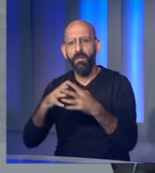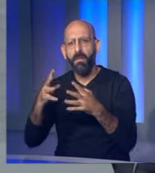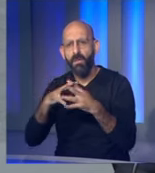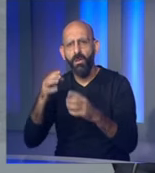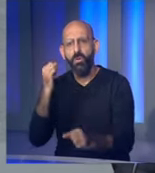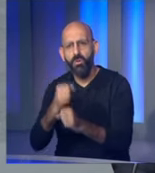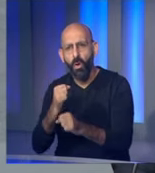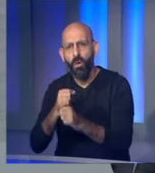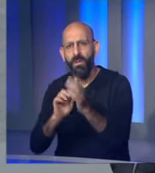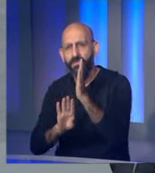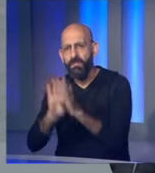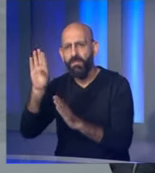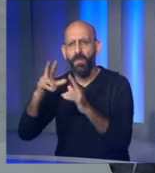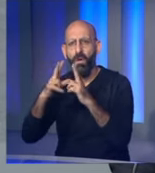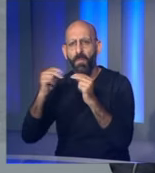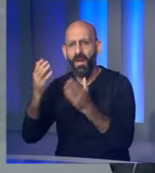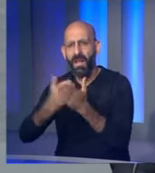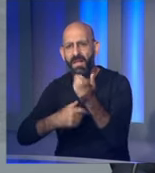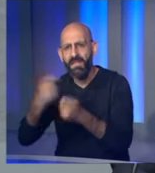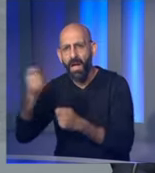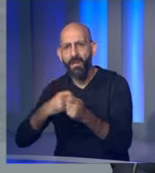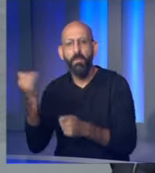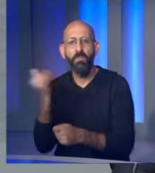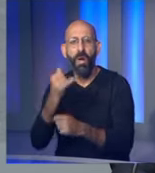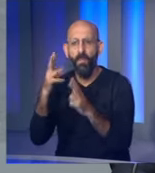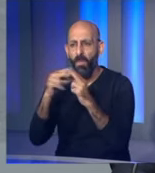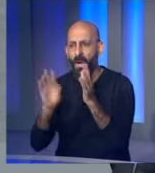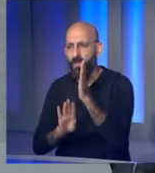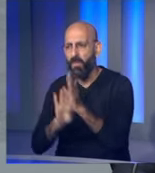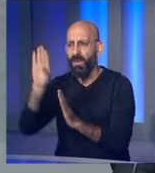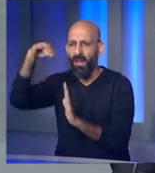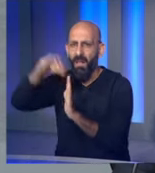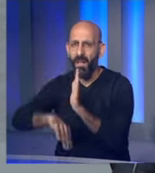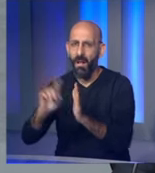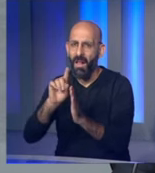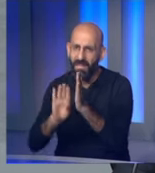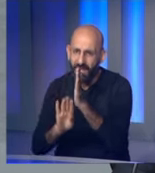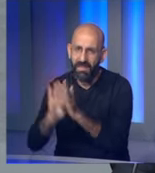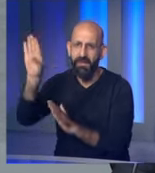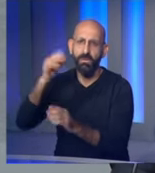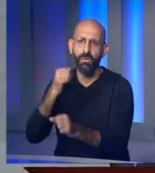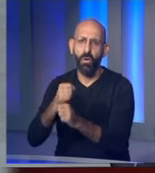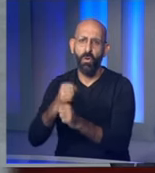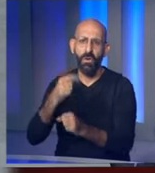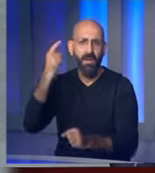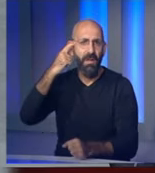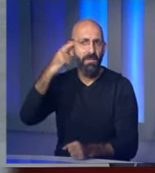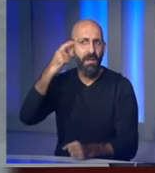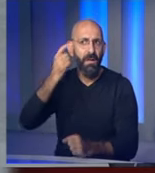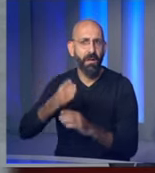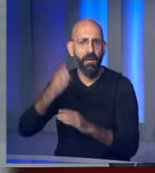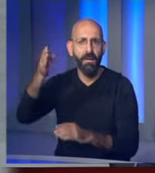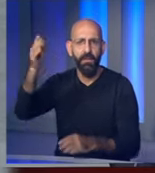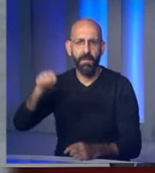من خلال سلسله اجتماعات مكثفه مع جهات امريكيه مع وكالات